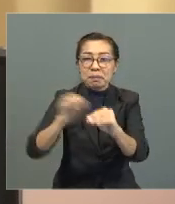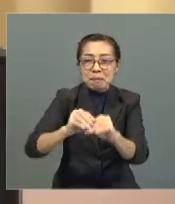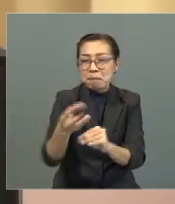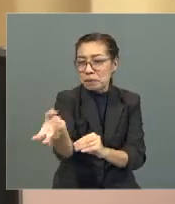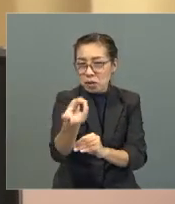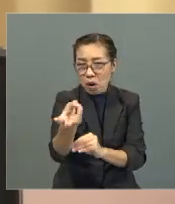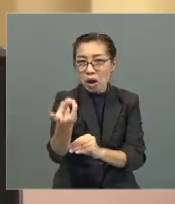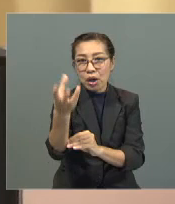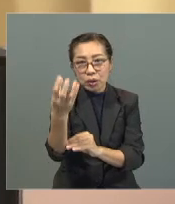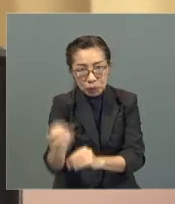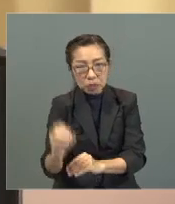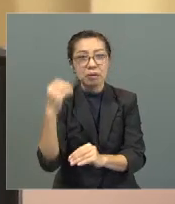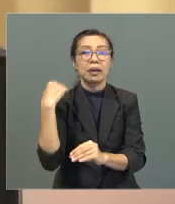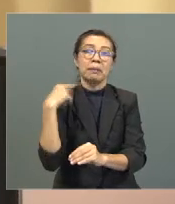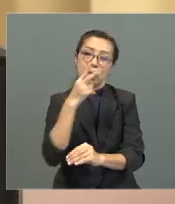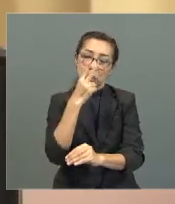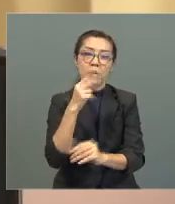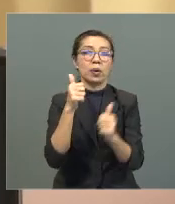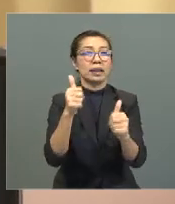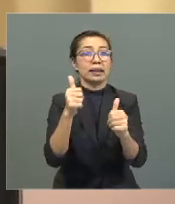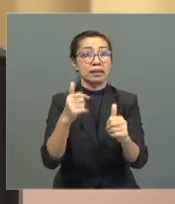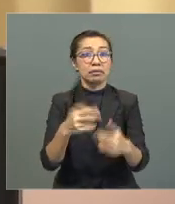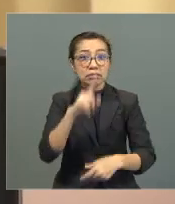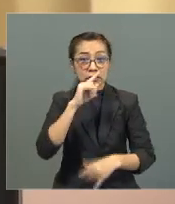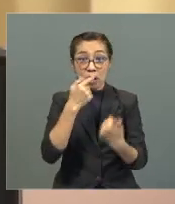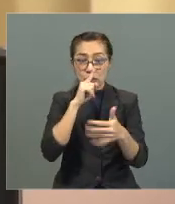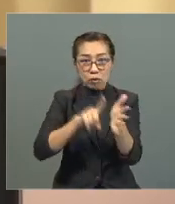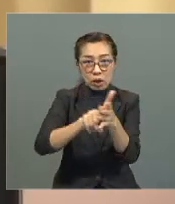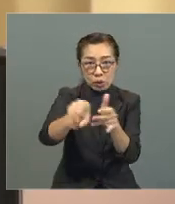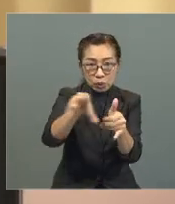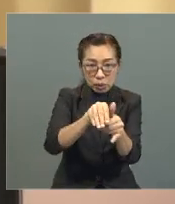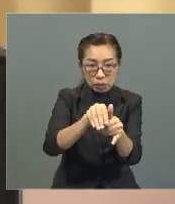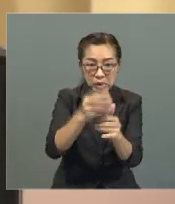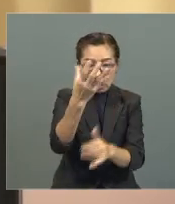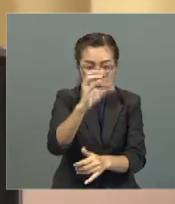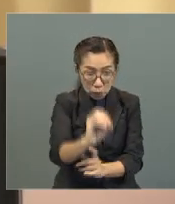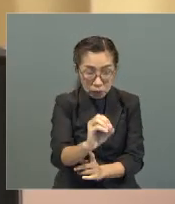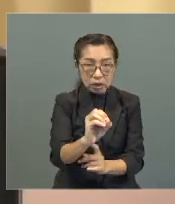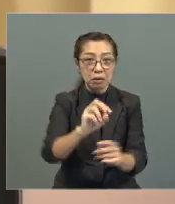เดือนที่ผ่านมาทุกคนมีความปลอดภัยตัวแรกการติดเชื้อโควิช19น้อยลงนะคะและเมื่อตัวเลขเป็น 0แล้วเนี่ยก็ไม่